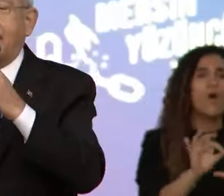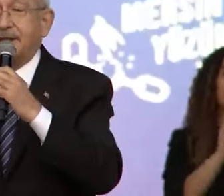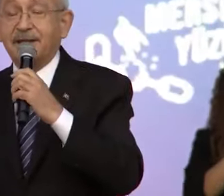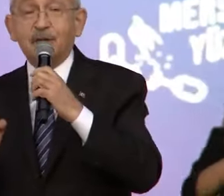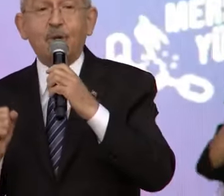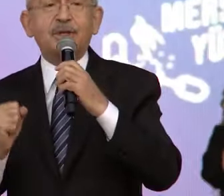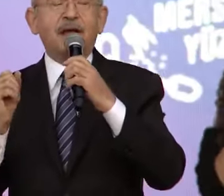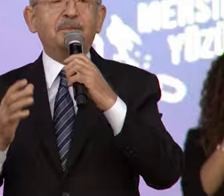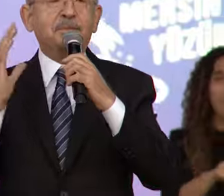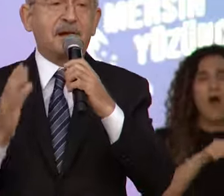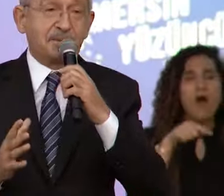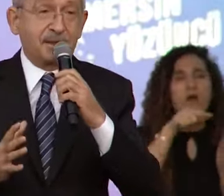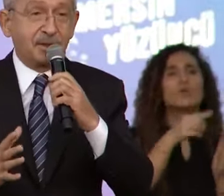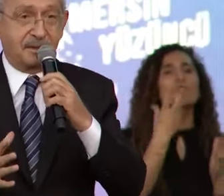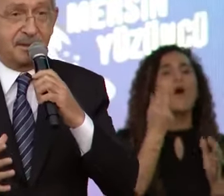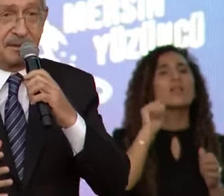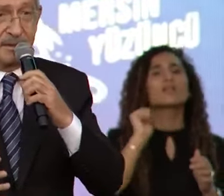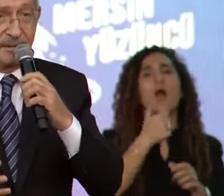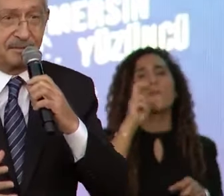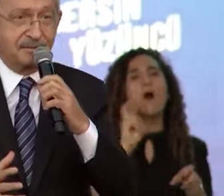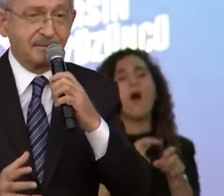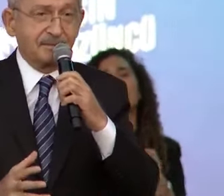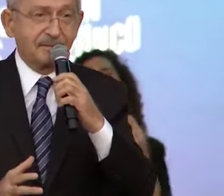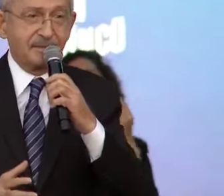Cumhuriyet tarihine çok değerli bir miras bırakacaksınız.